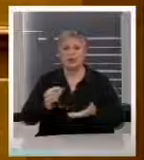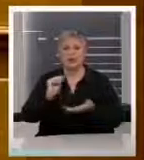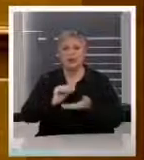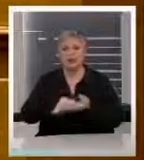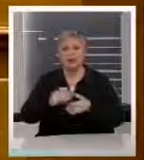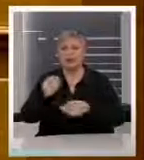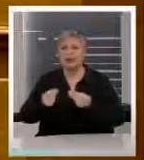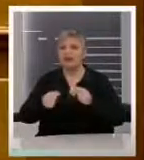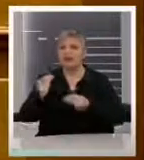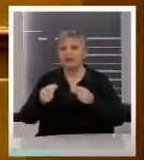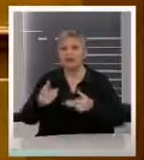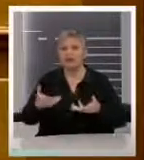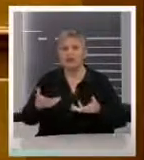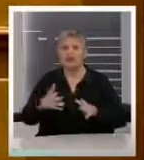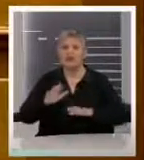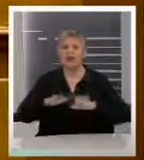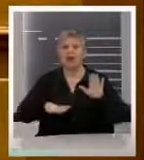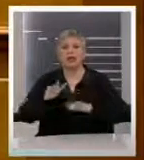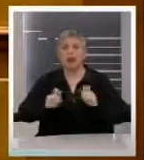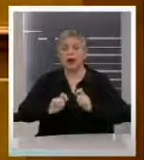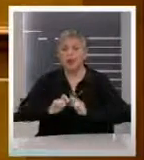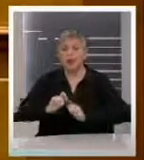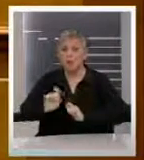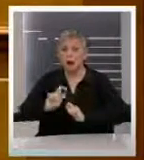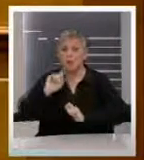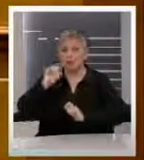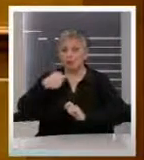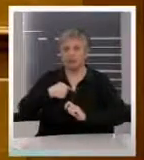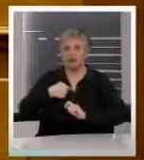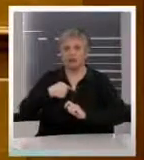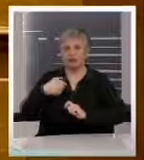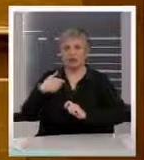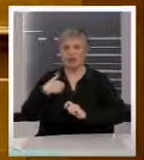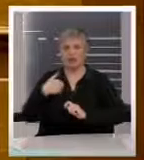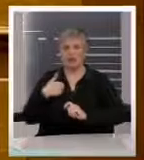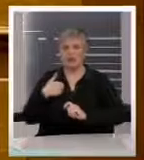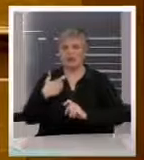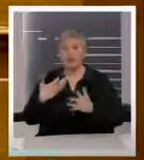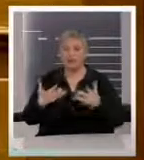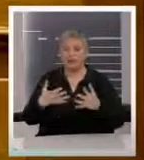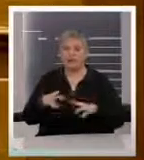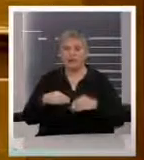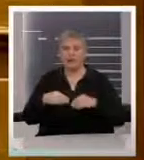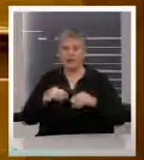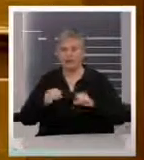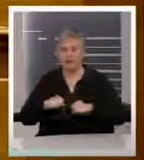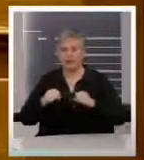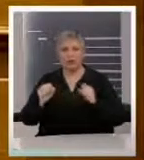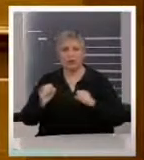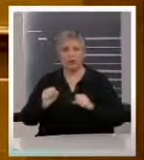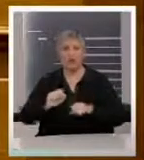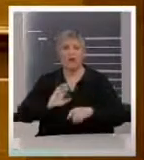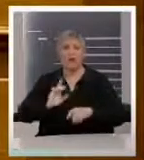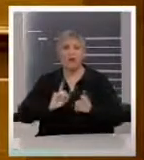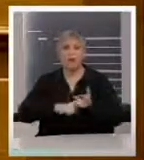δόση ανάλογα με τα μέτρα τα οποία θα φέρουν οι δανειστές. Πρέπει να το καταλάβουμε ότι η Ελλάδα πλέον βγαίνει από